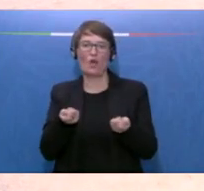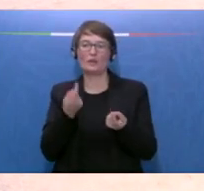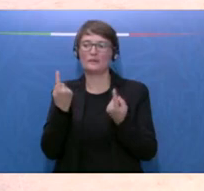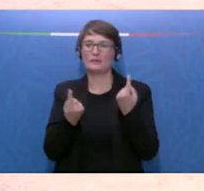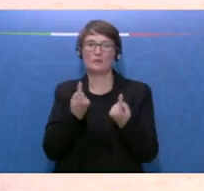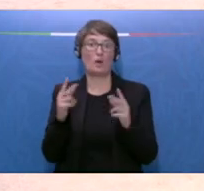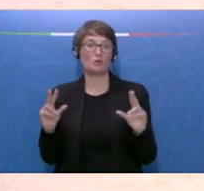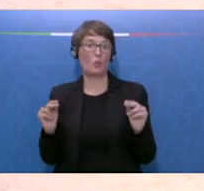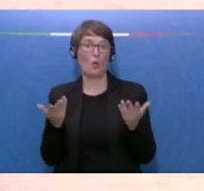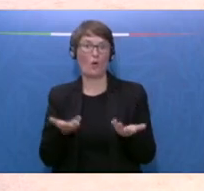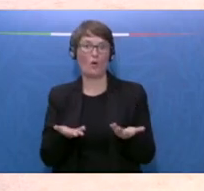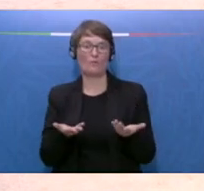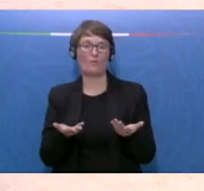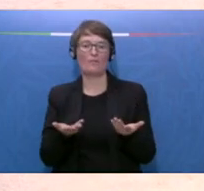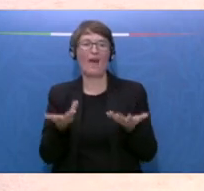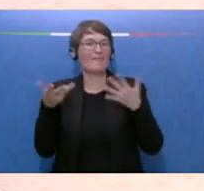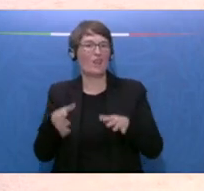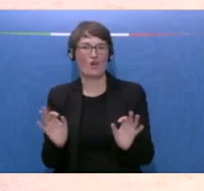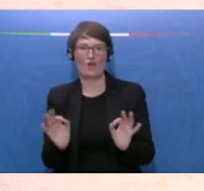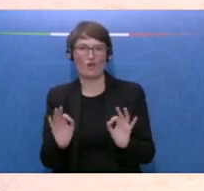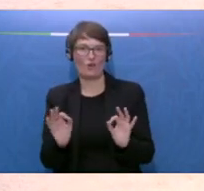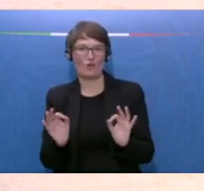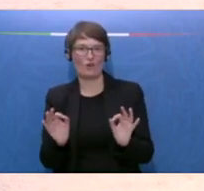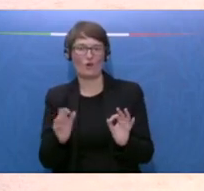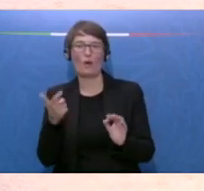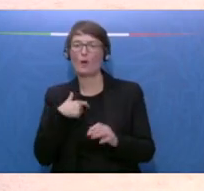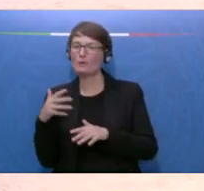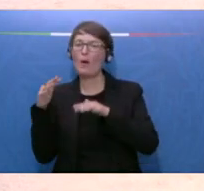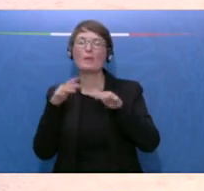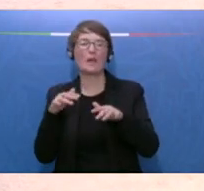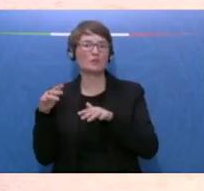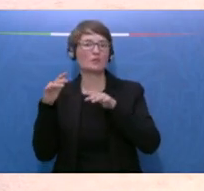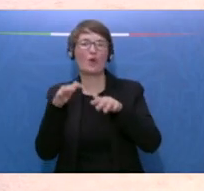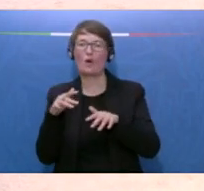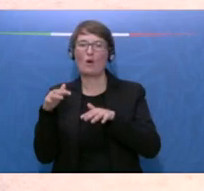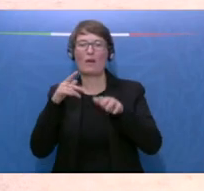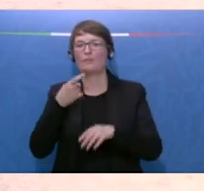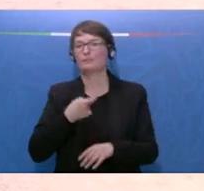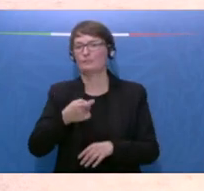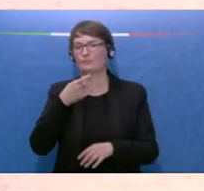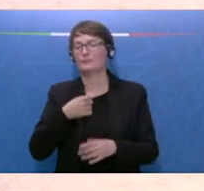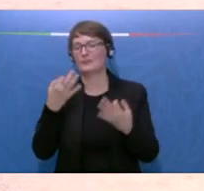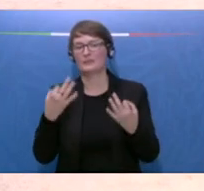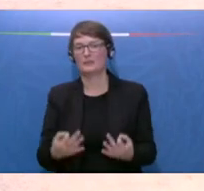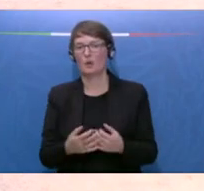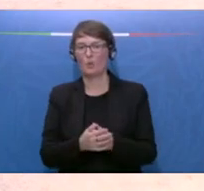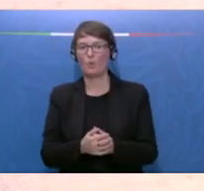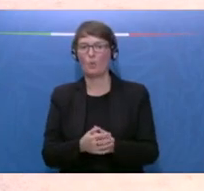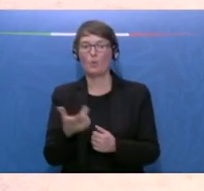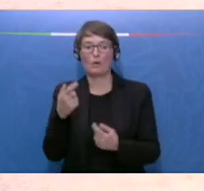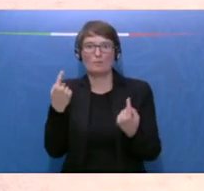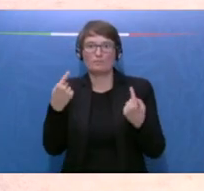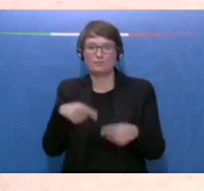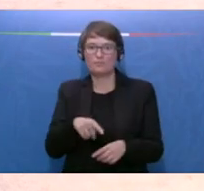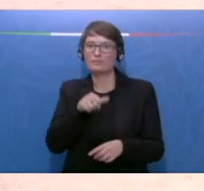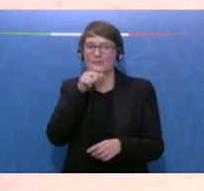e che non è finita e che queste migrazioni continueranno e per questo che così importante